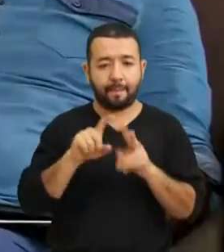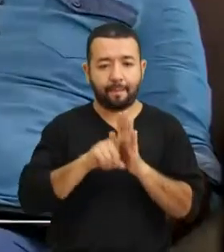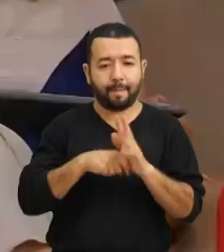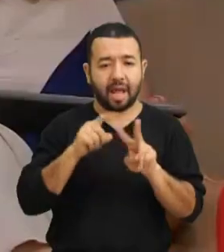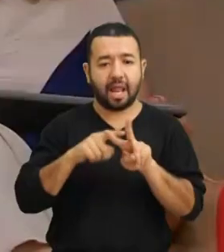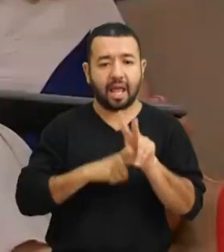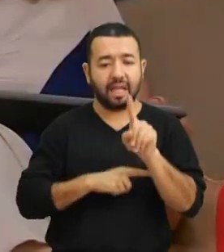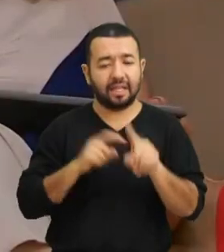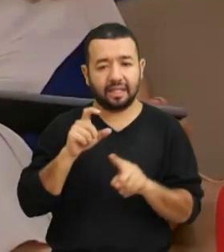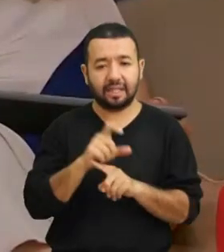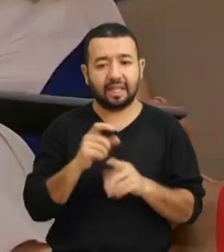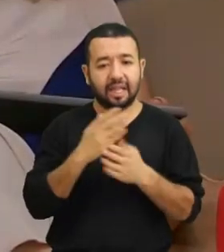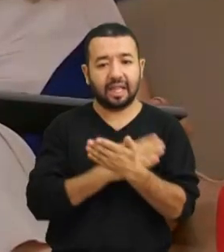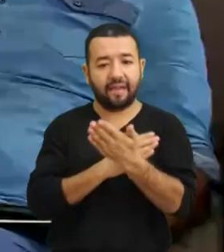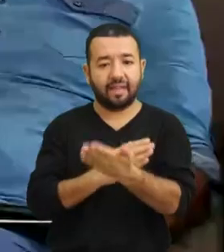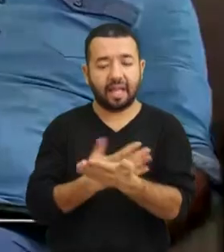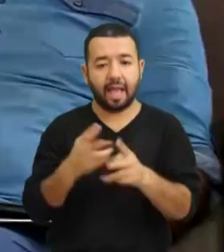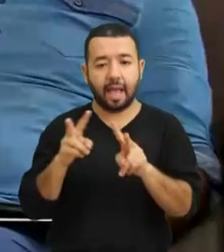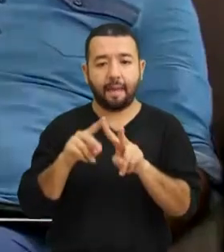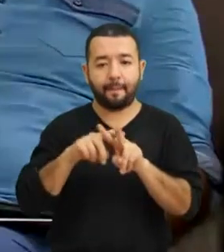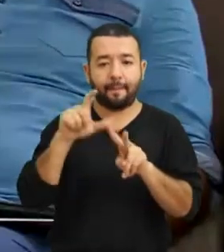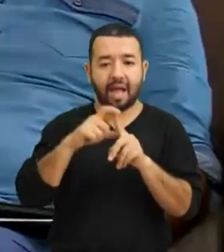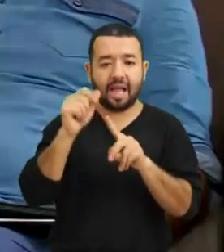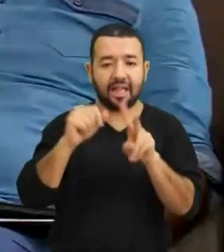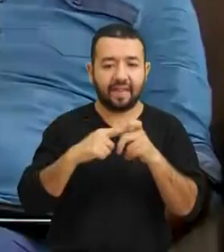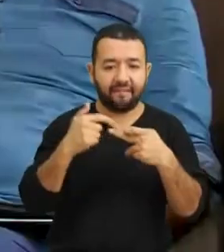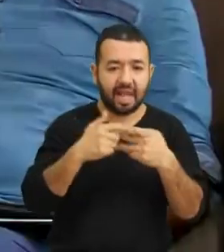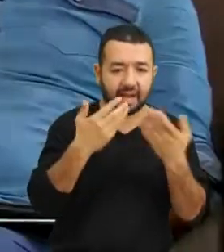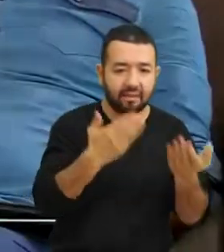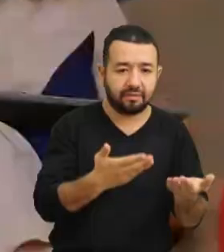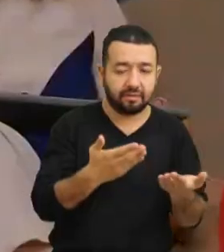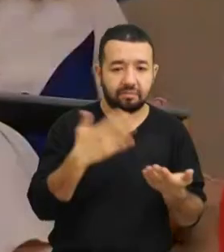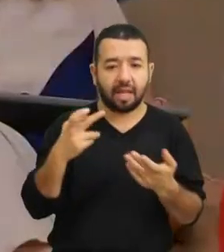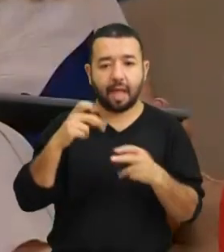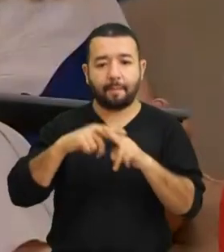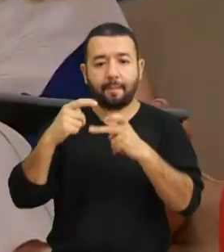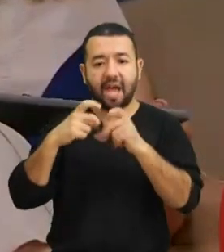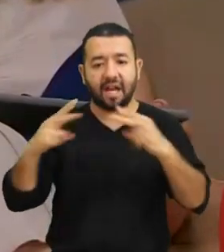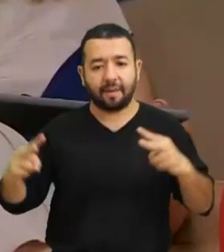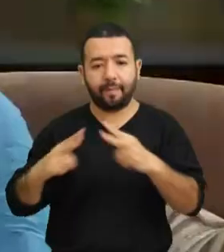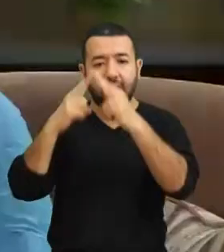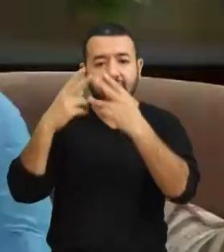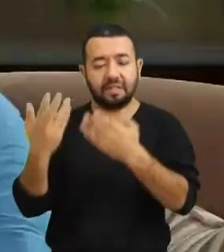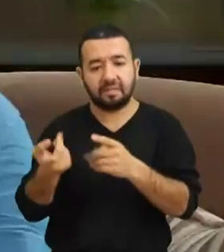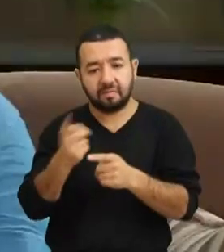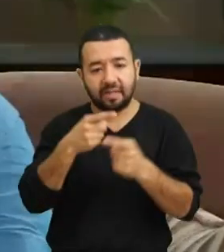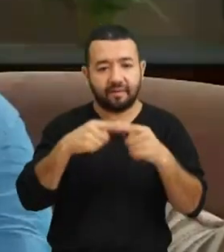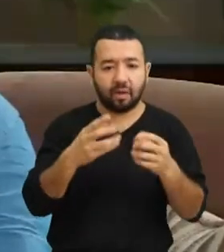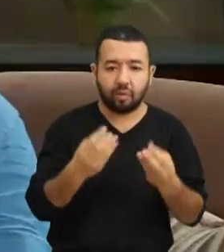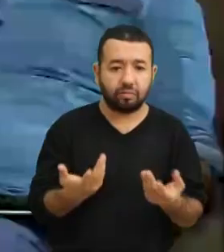davetleri koysaydık. Mesela Maldivler bir tanesinde, bir tanesinde Paris, bir tanesinde LA. Ha?